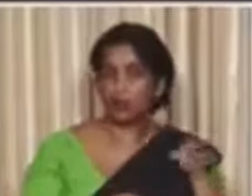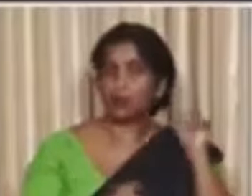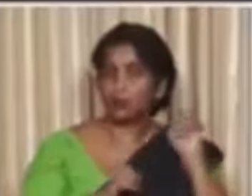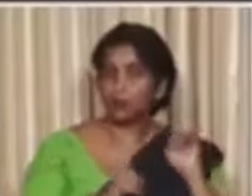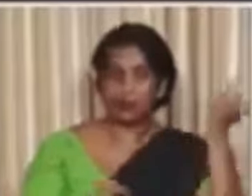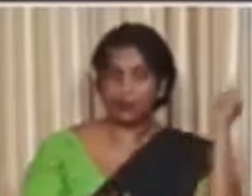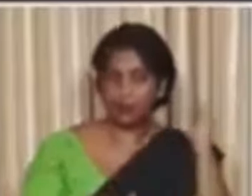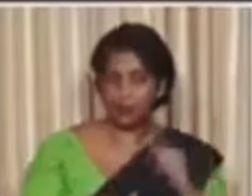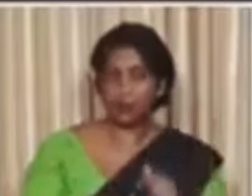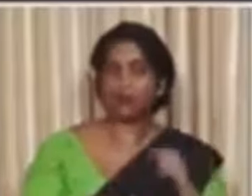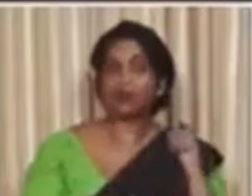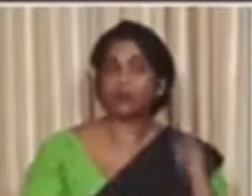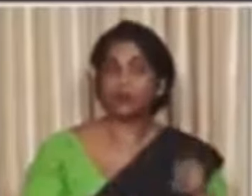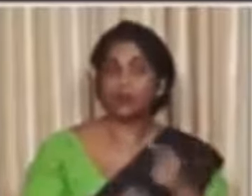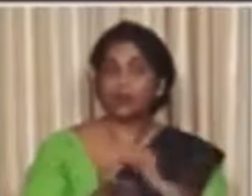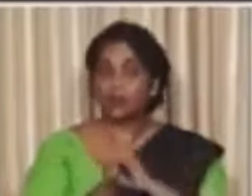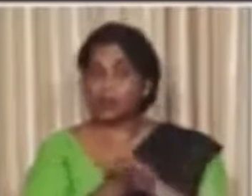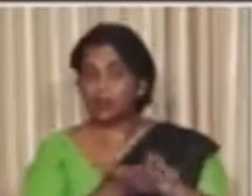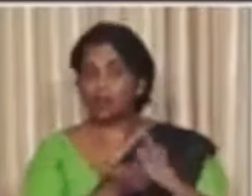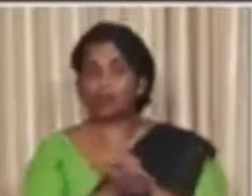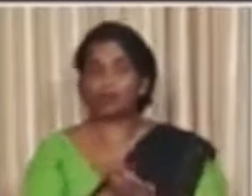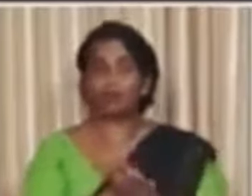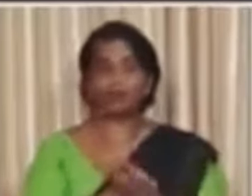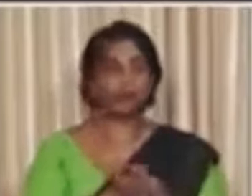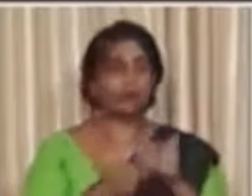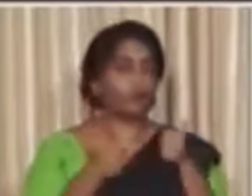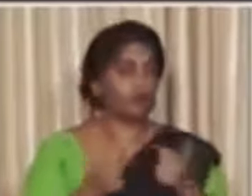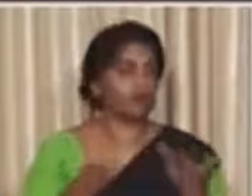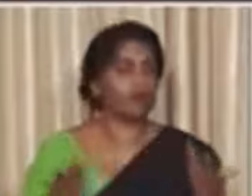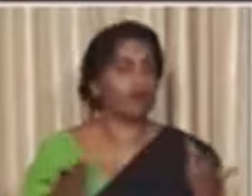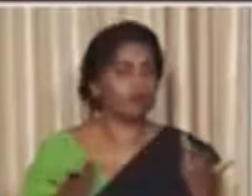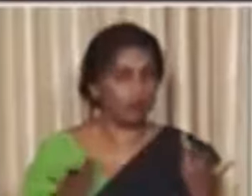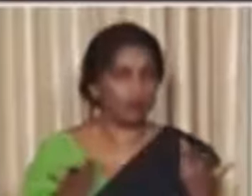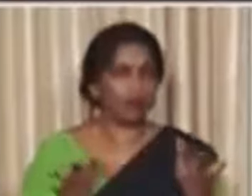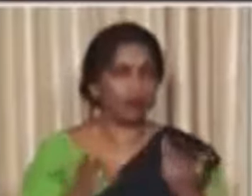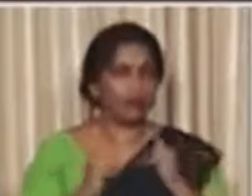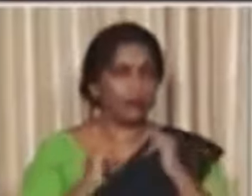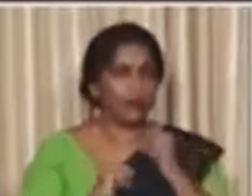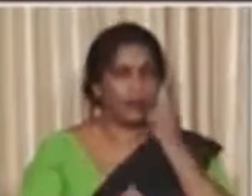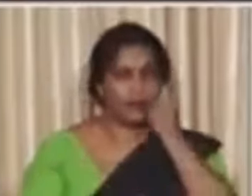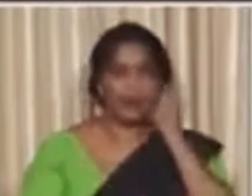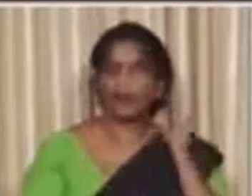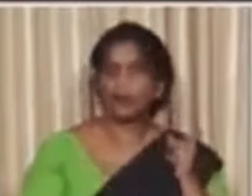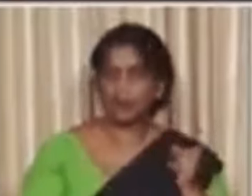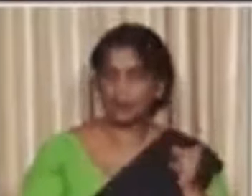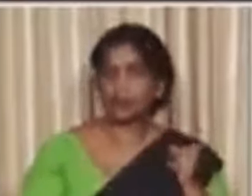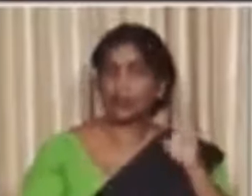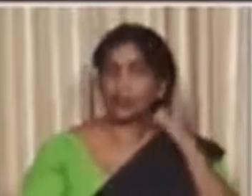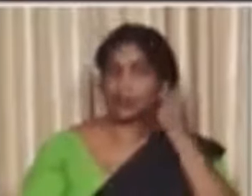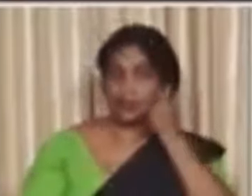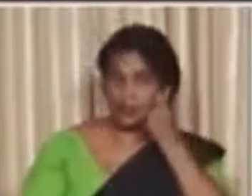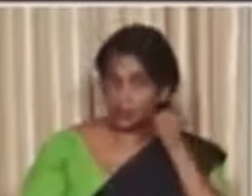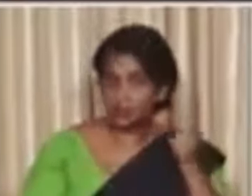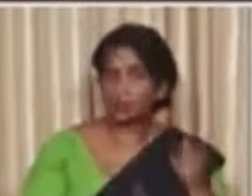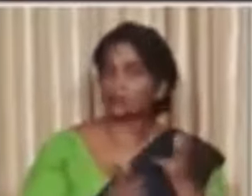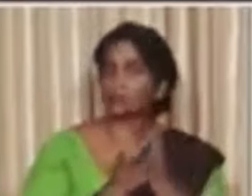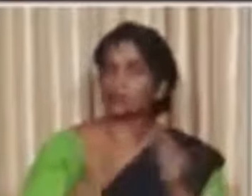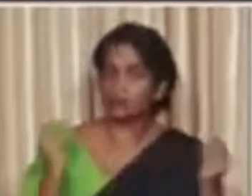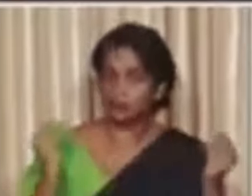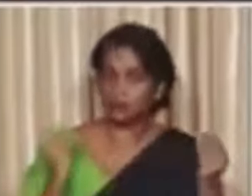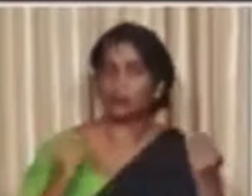වගේ අය ආවහම ඒ අයට යුක්තිය සාධාරණත්වයේ ඉටු නොවේ කියන ඒ බරපතල සැකය තිබෙනවා. ඒ සැකය